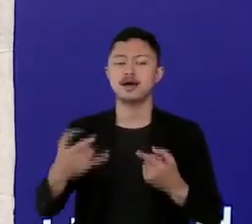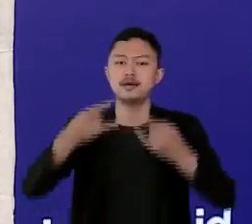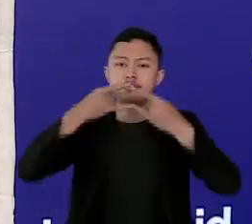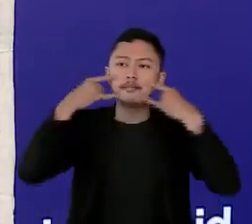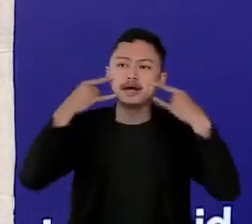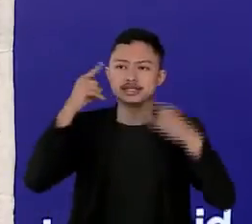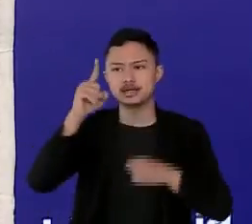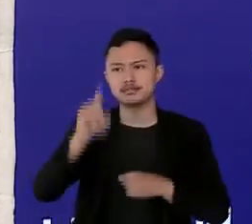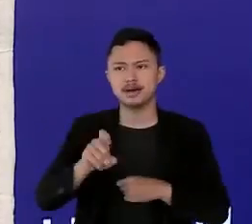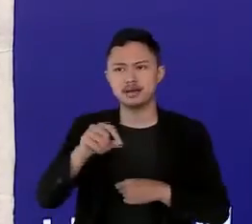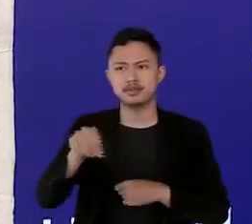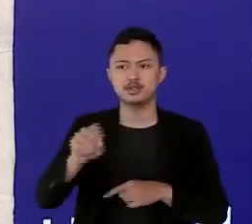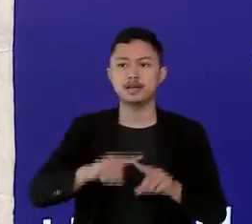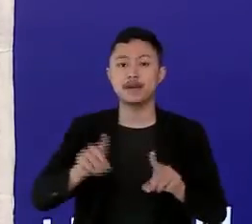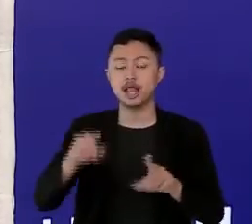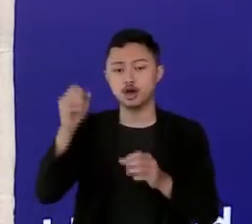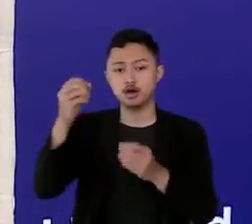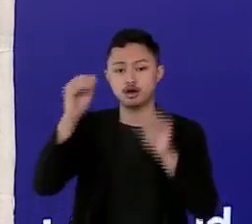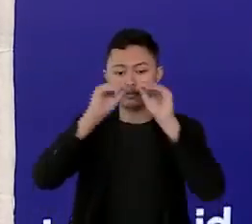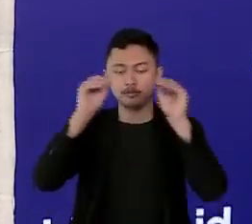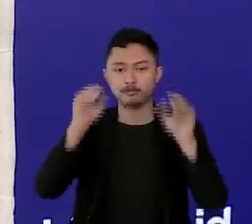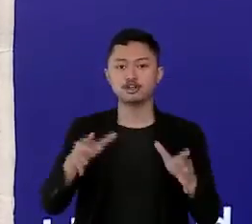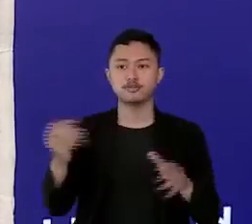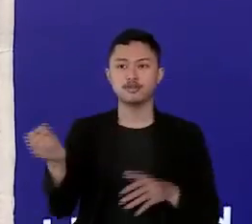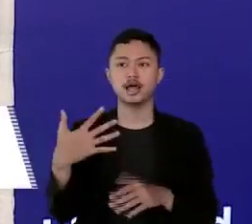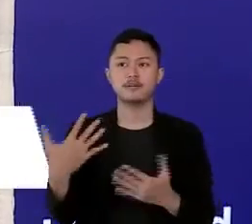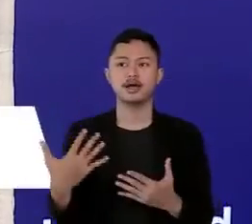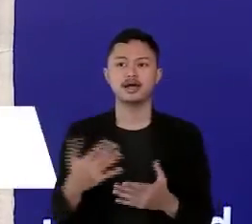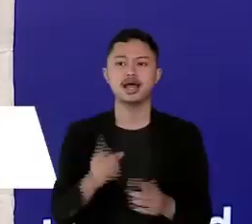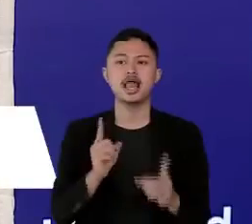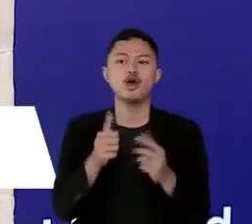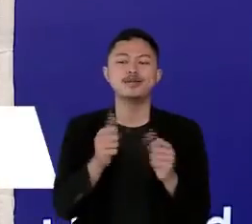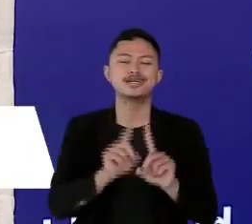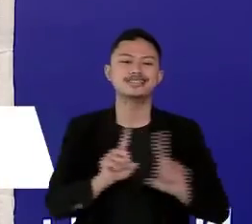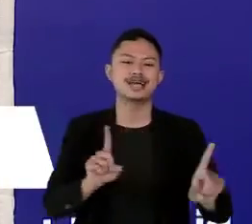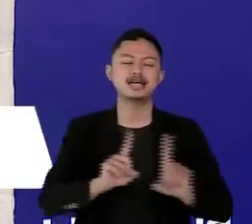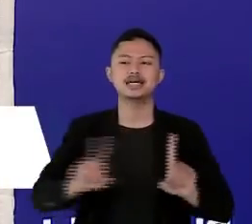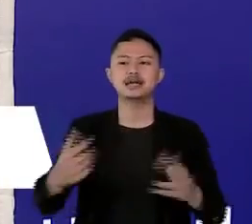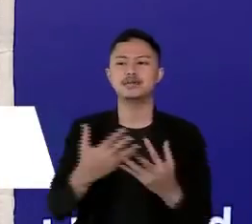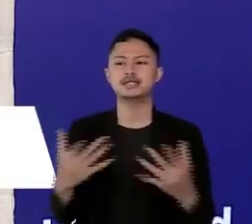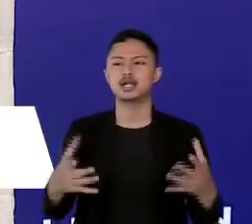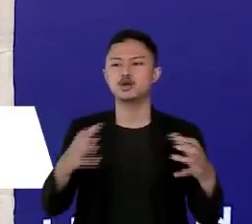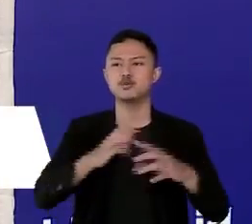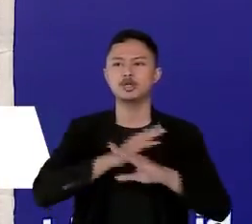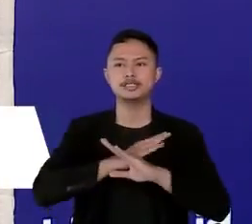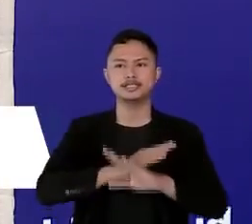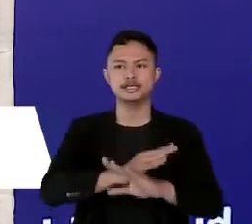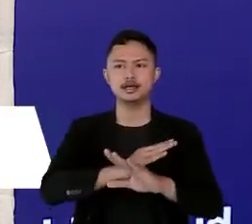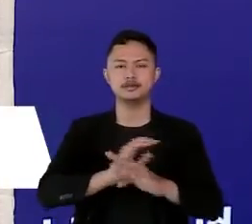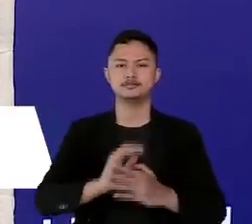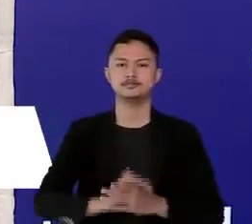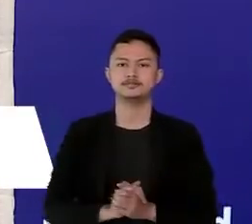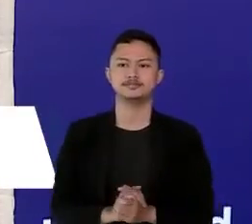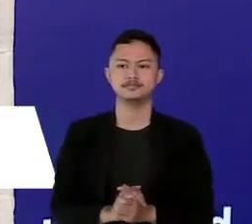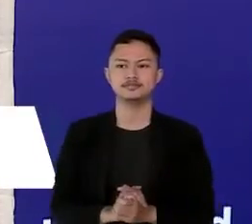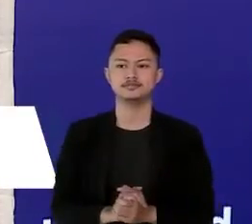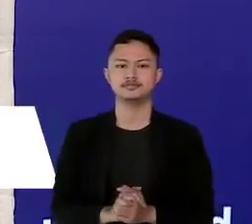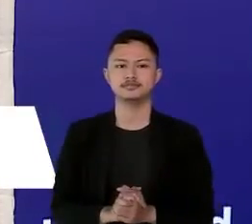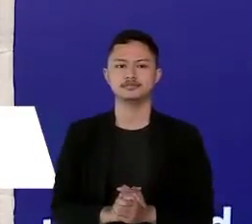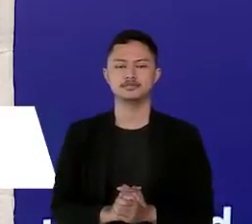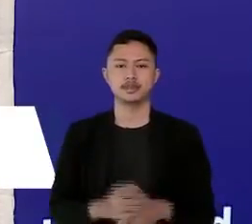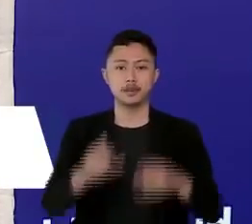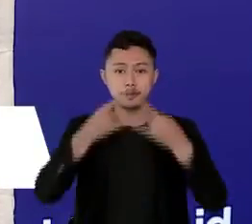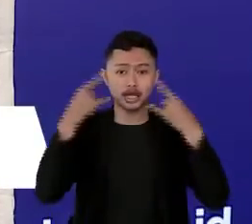memakai masker dengan benar tapi kalau dari Prof Tadi katanya yang pertama sebaiknya jejak jarak dan menghindari kerumunan kemudian Mak jangan memakai memakai